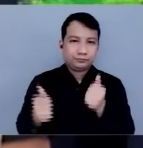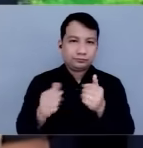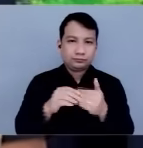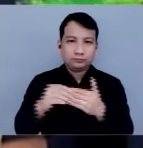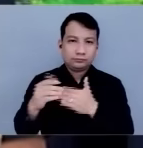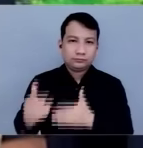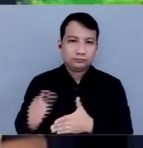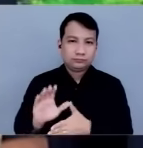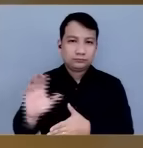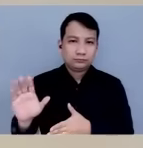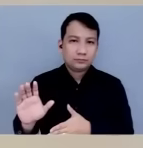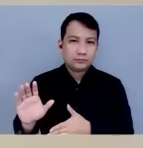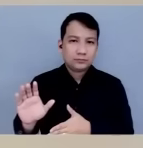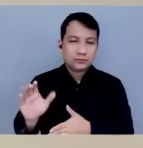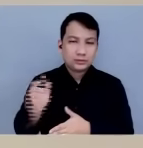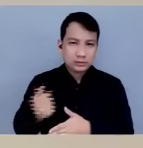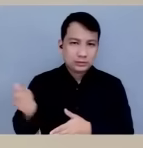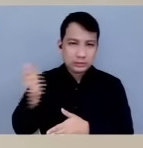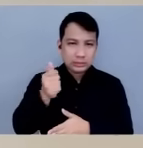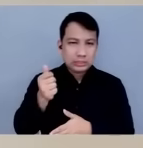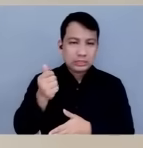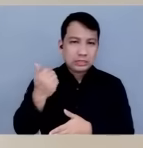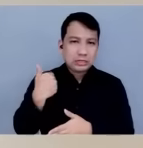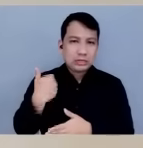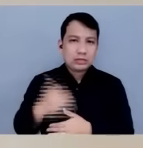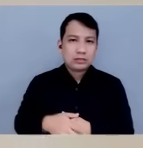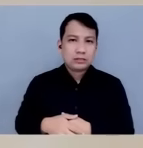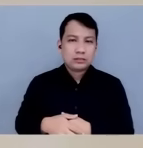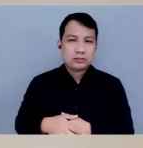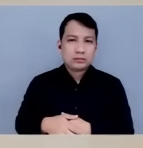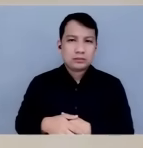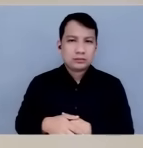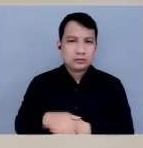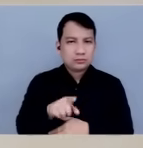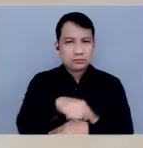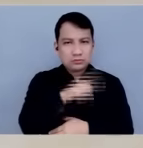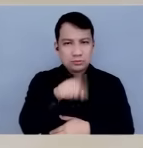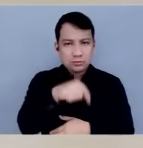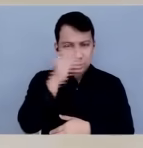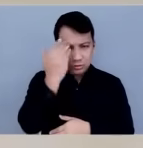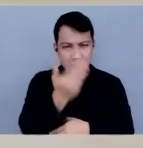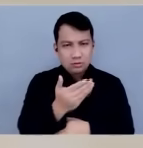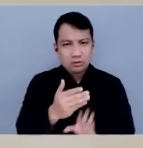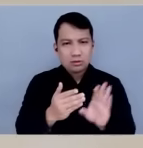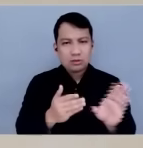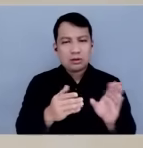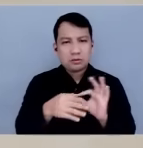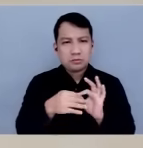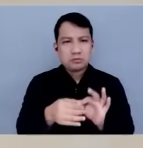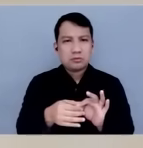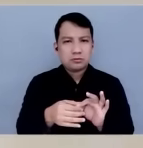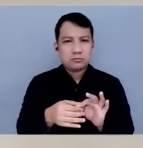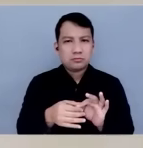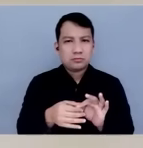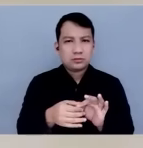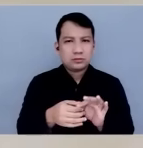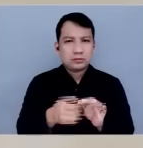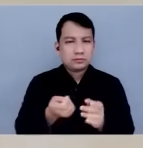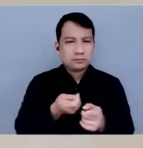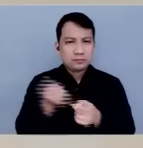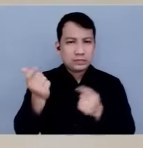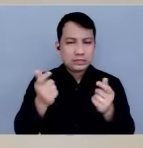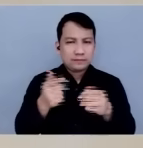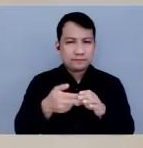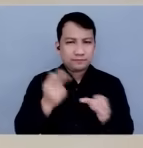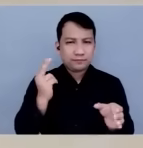ating current chief PNP. Kamakailan, kinwestiyon ni Davao City Mayor Basa Duterte ang pag-relieve sa lahat ng station commanders sa